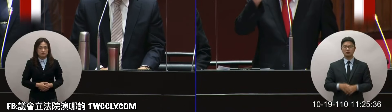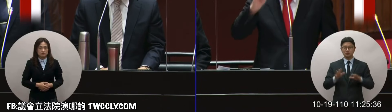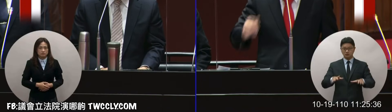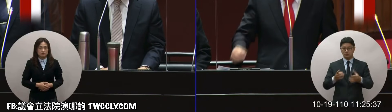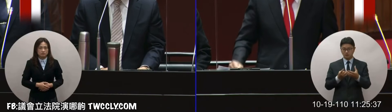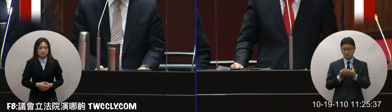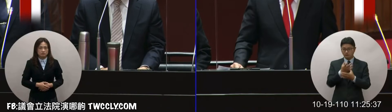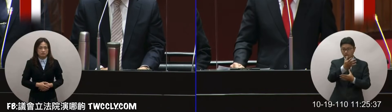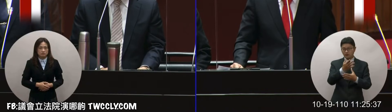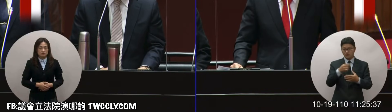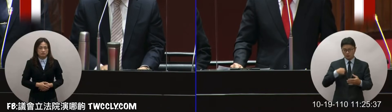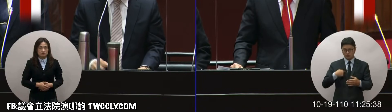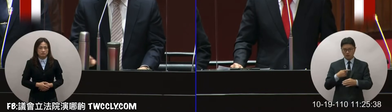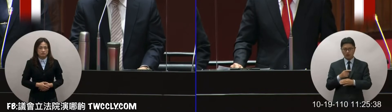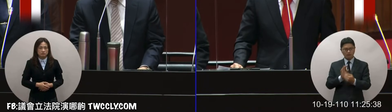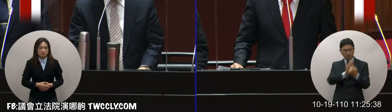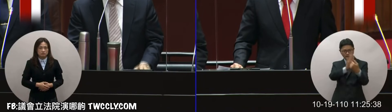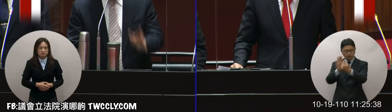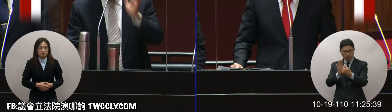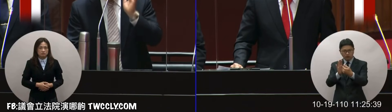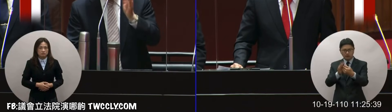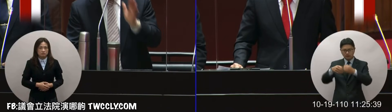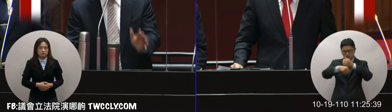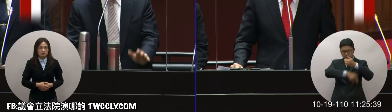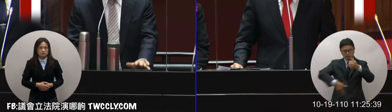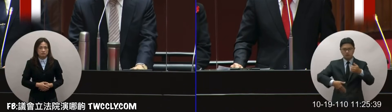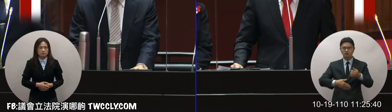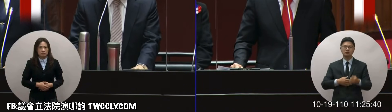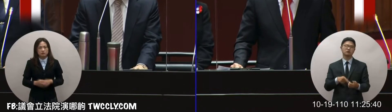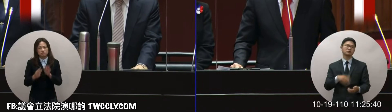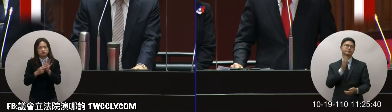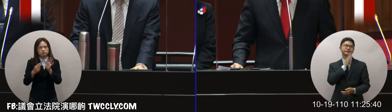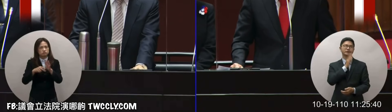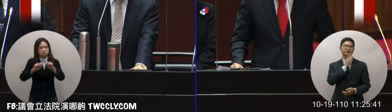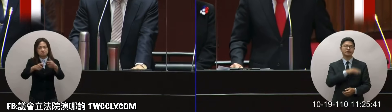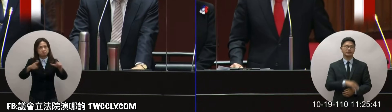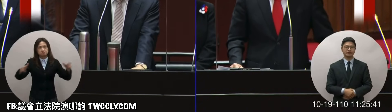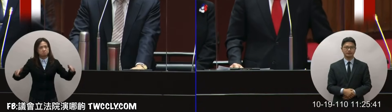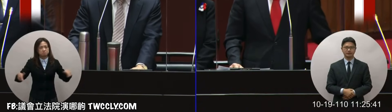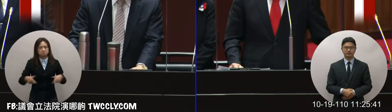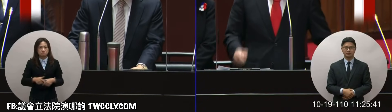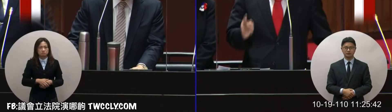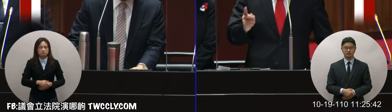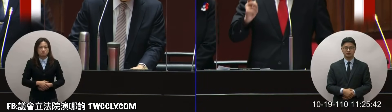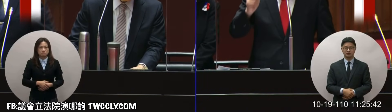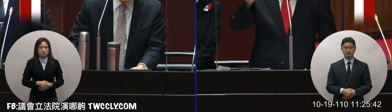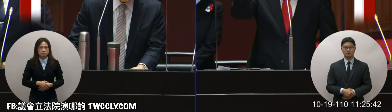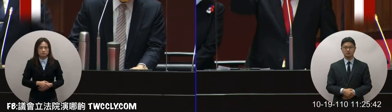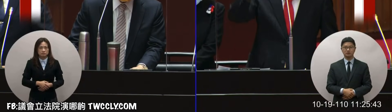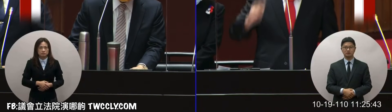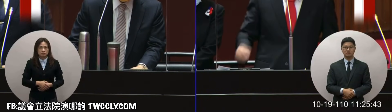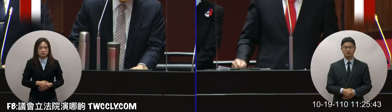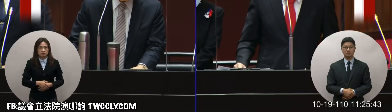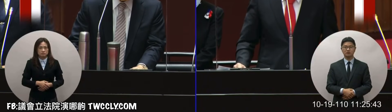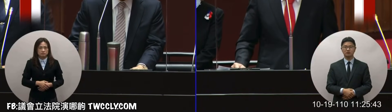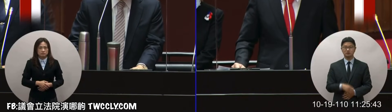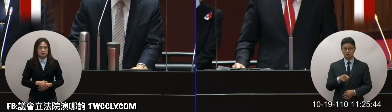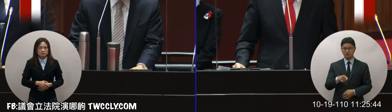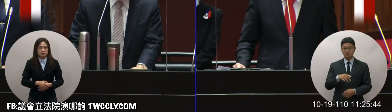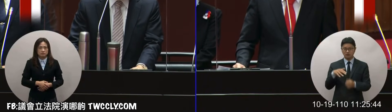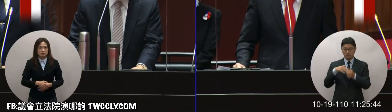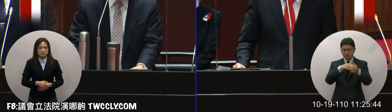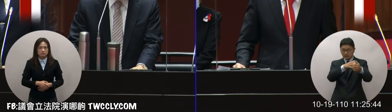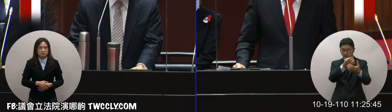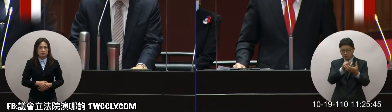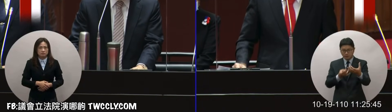经完全无效？你知道吗？ 有各种说法。 您知不知道传统导弹战术